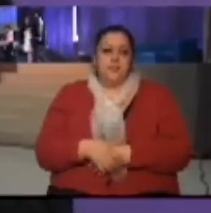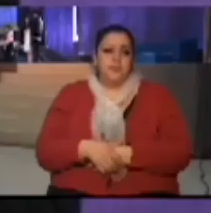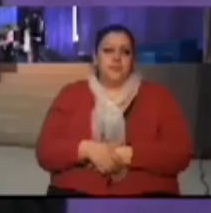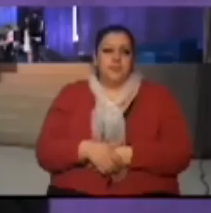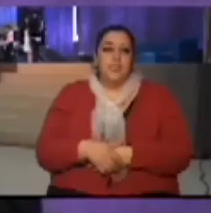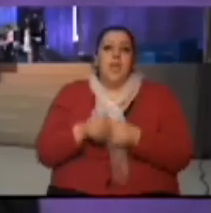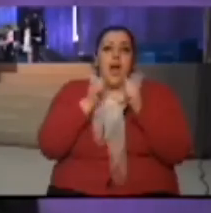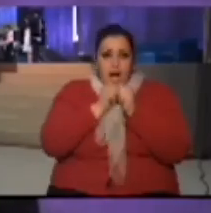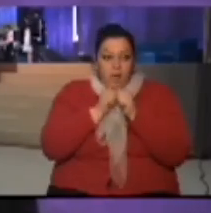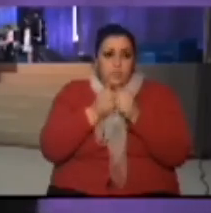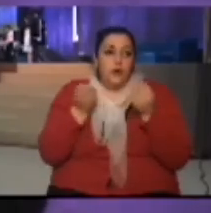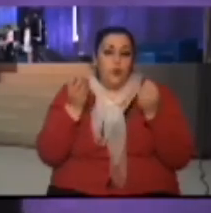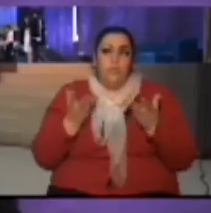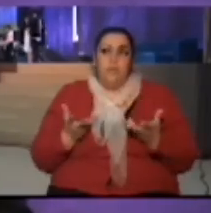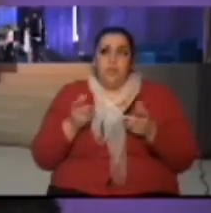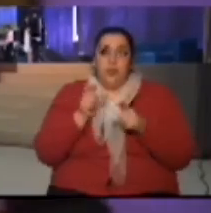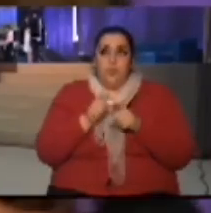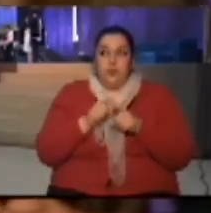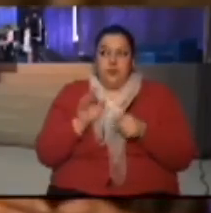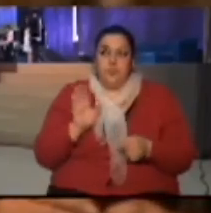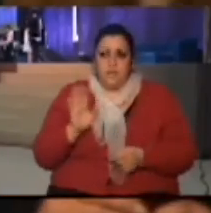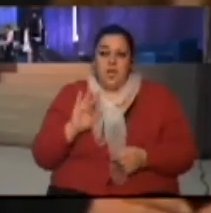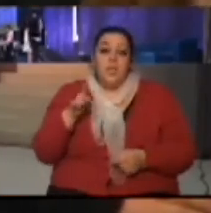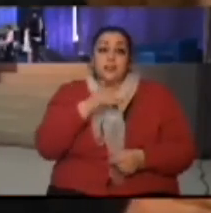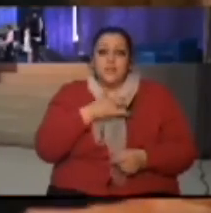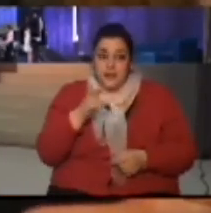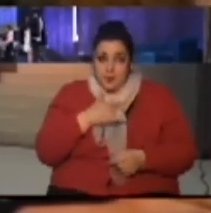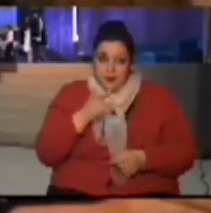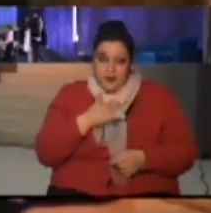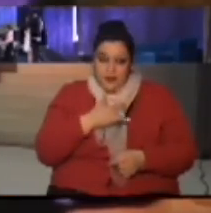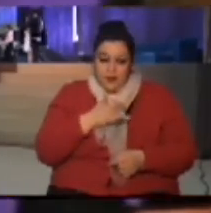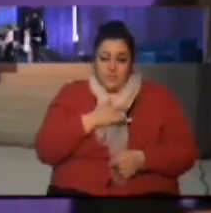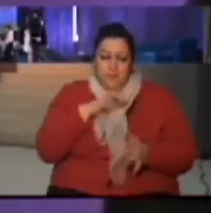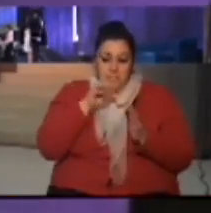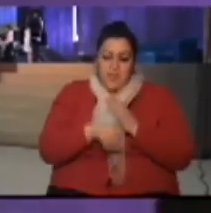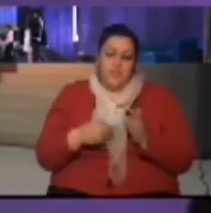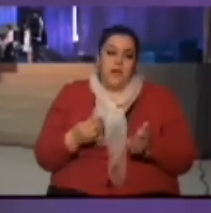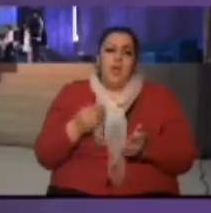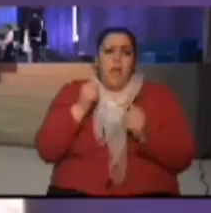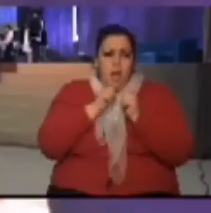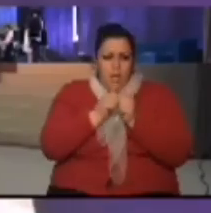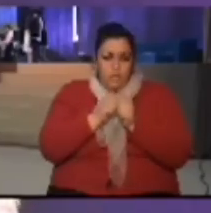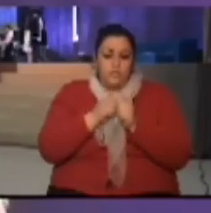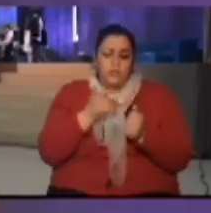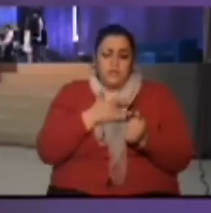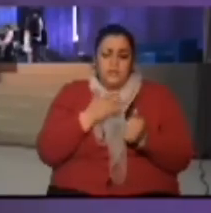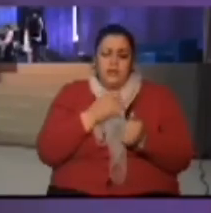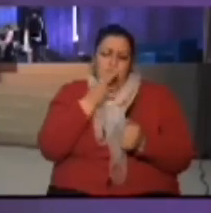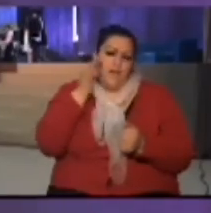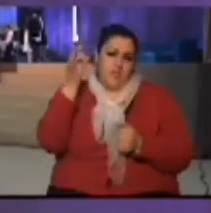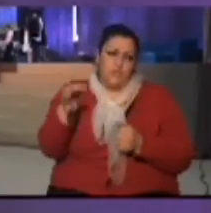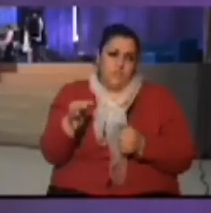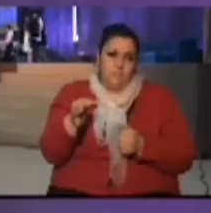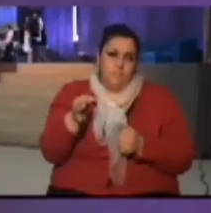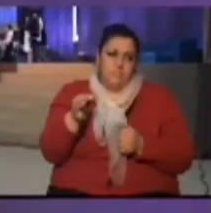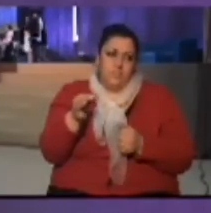աղոտքը դա ուղակի խոսք չի, աղոտքը դա սրտից եկած խոսքը, աղոտքը դա, որ քո մեջից է բարձանում, ու ոչ թե կողքինիդ